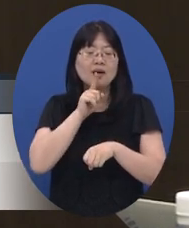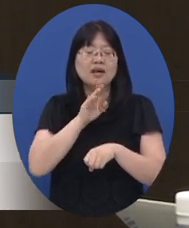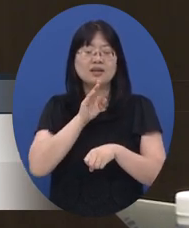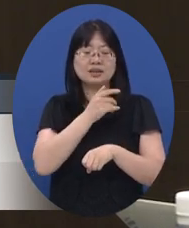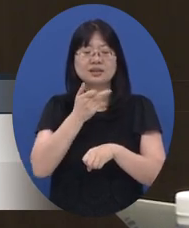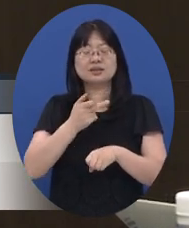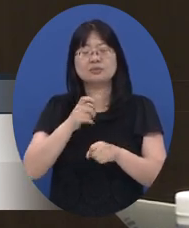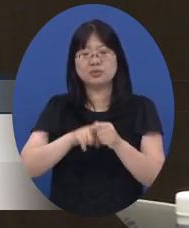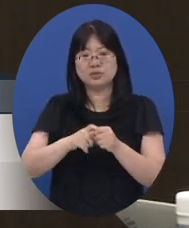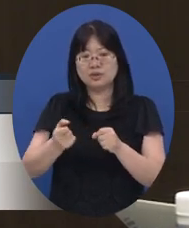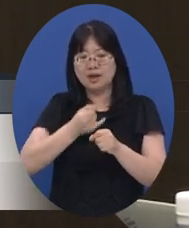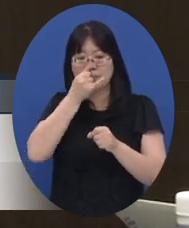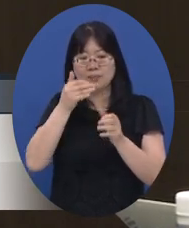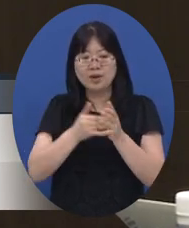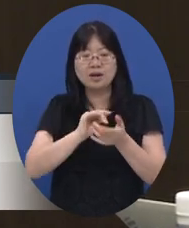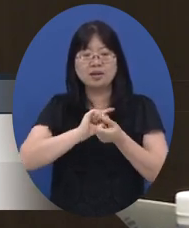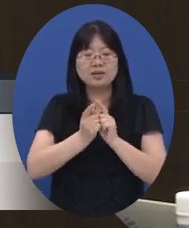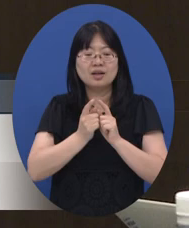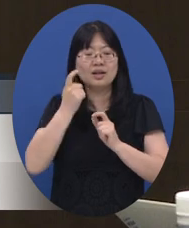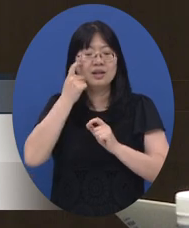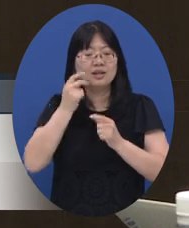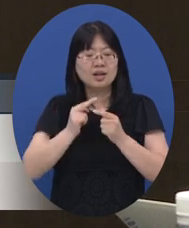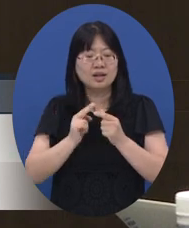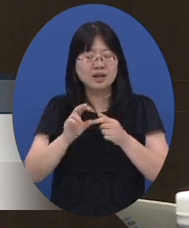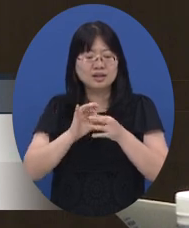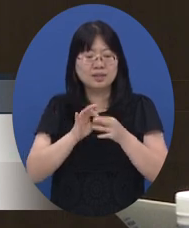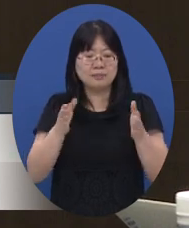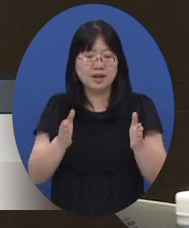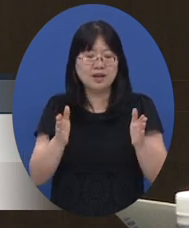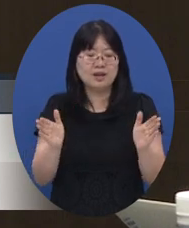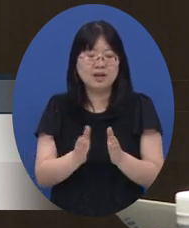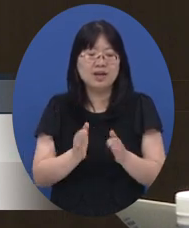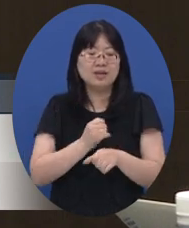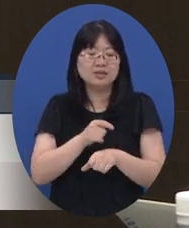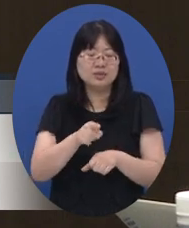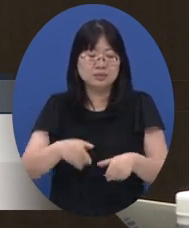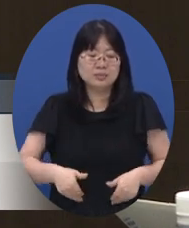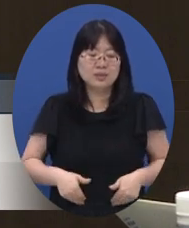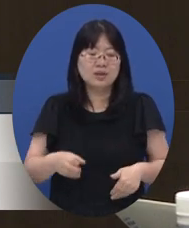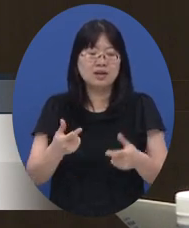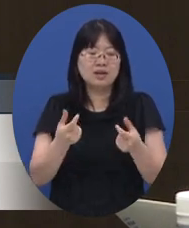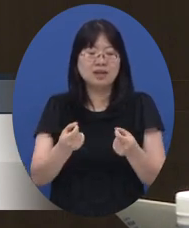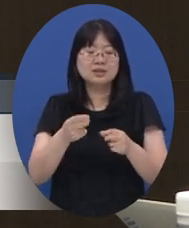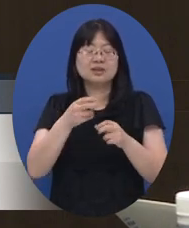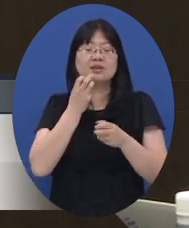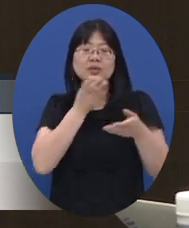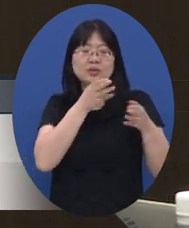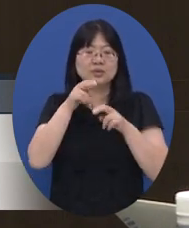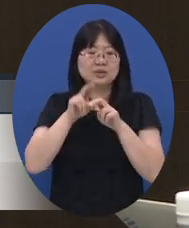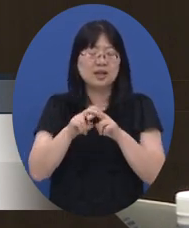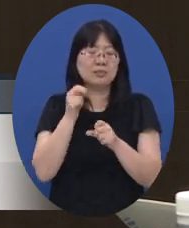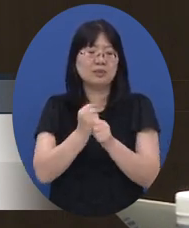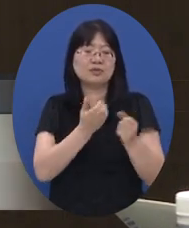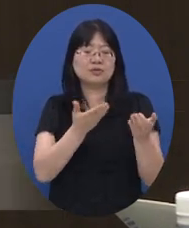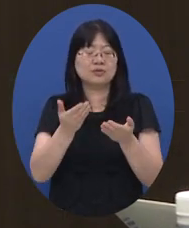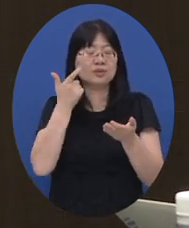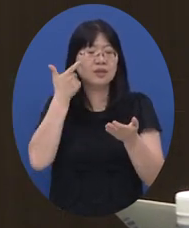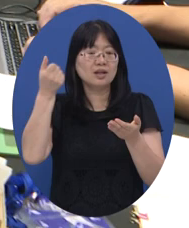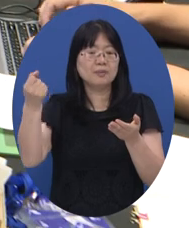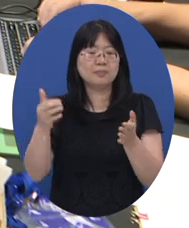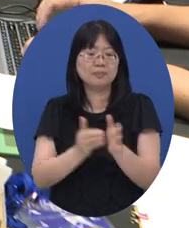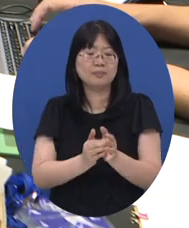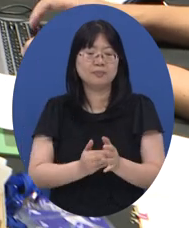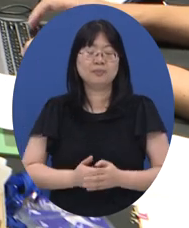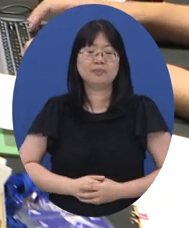그래서 보는 생각에 관계를 자꾸 좁혀 나가는 것들이 필요하고 40 여기 둔 그런 장은 아무 만들어 드렸다 는 생각이